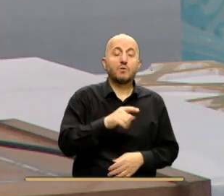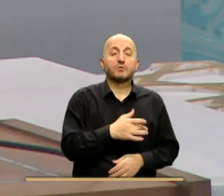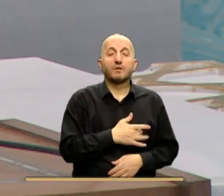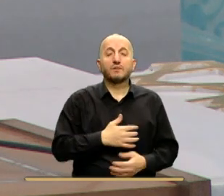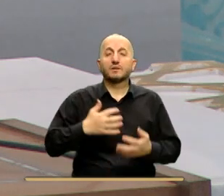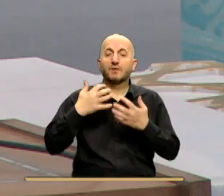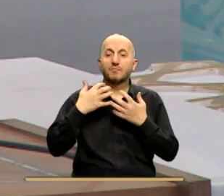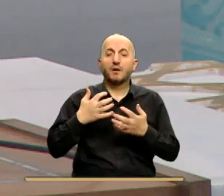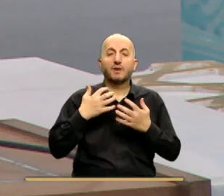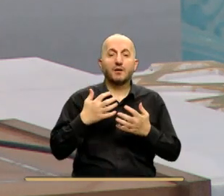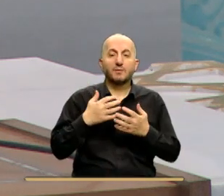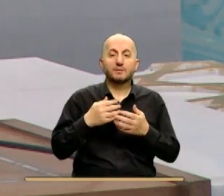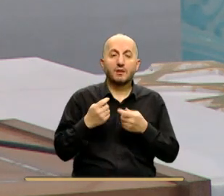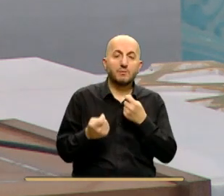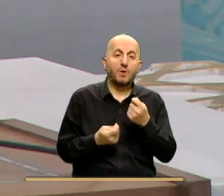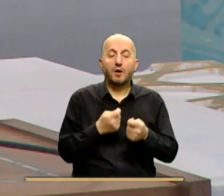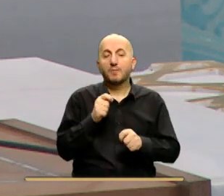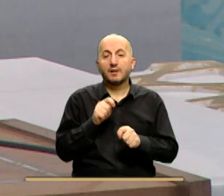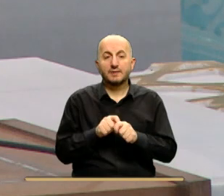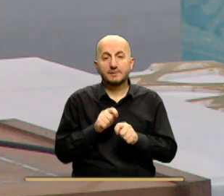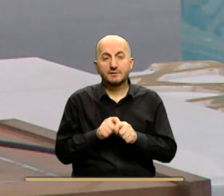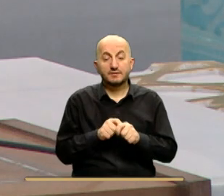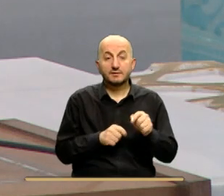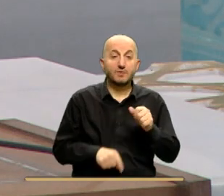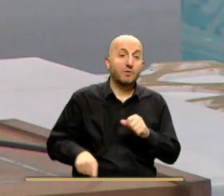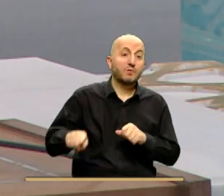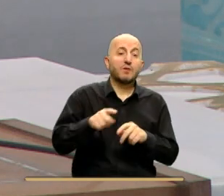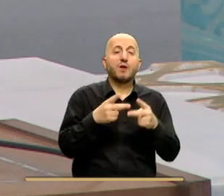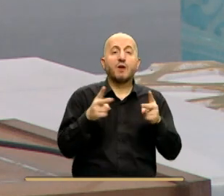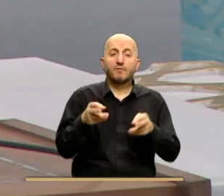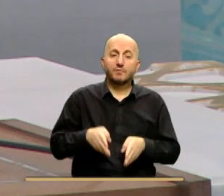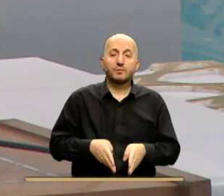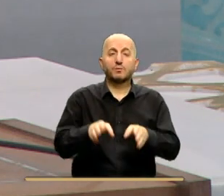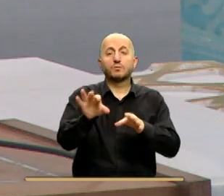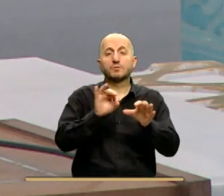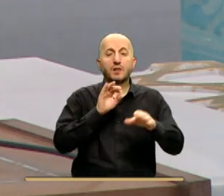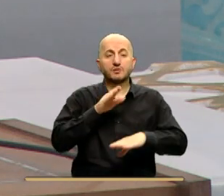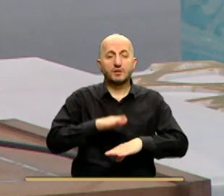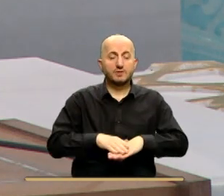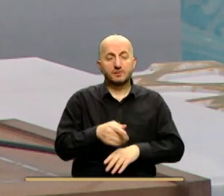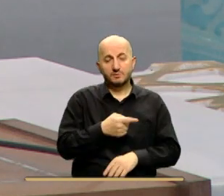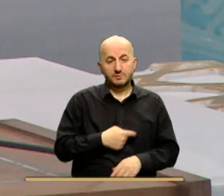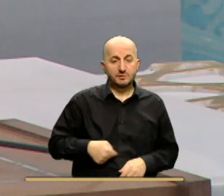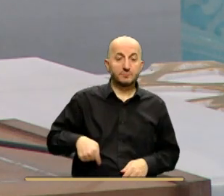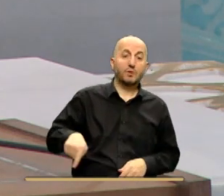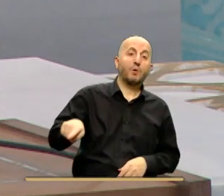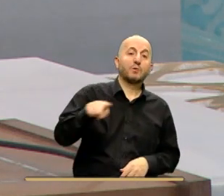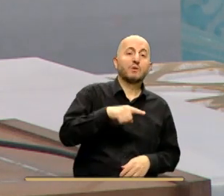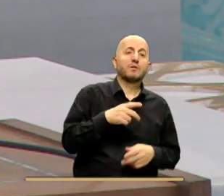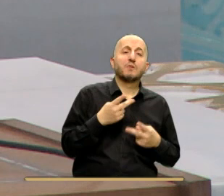şefkatle, merhametle muamele ettiğini, onlara af yolunu tercih ettiğini, bizim de onları